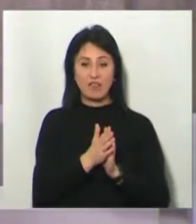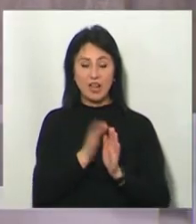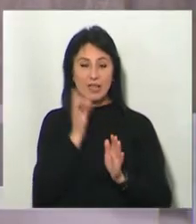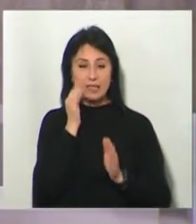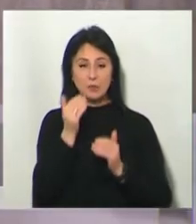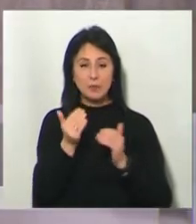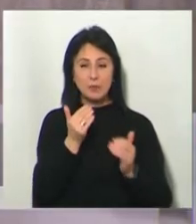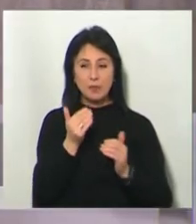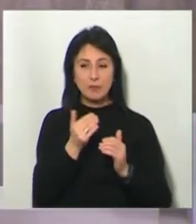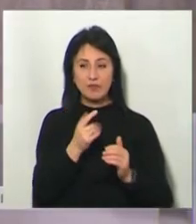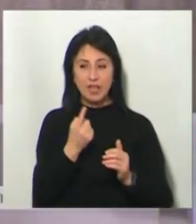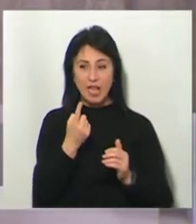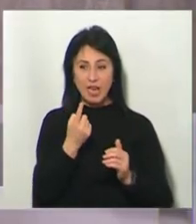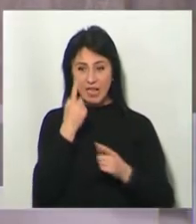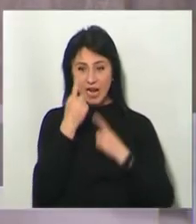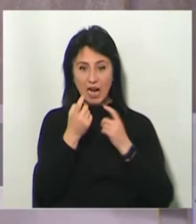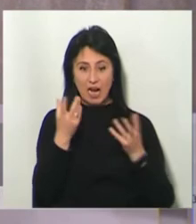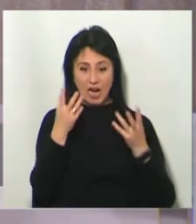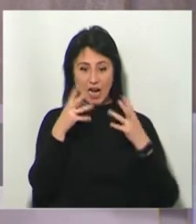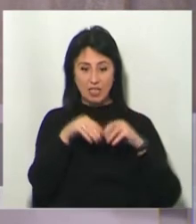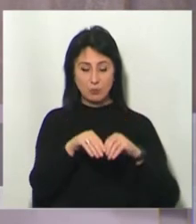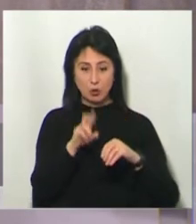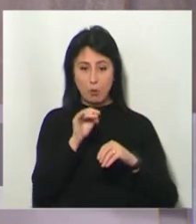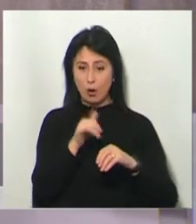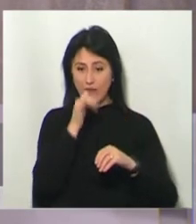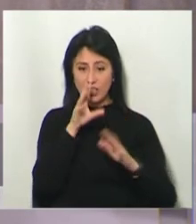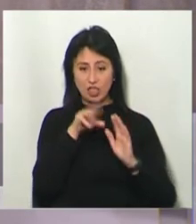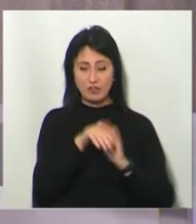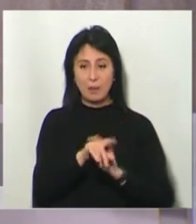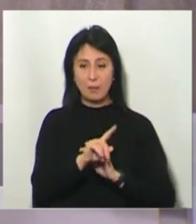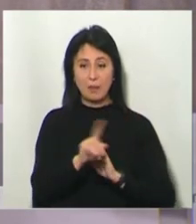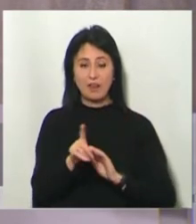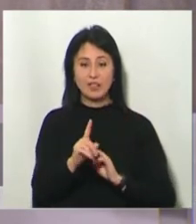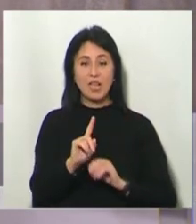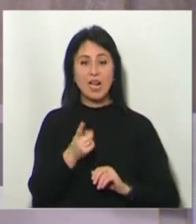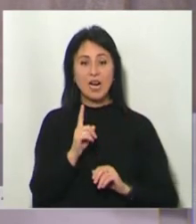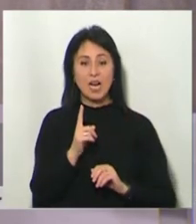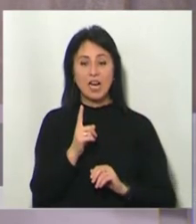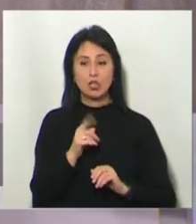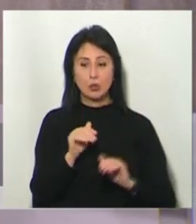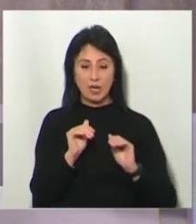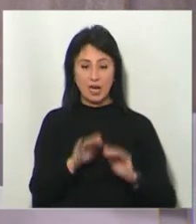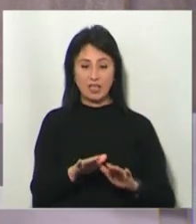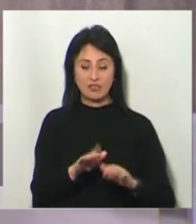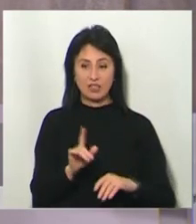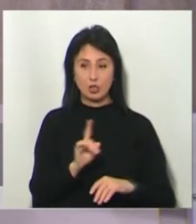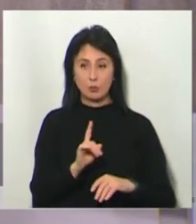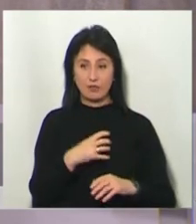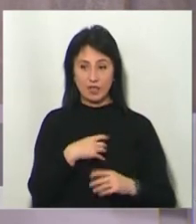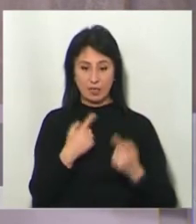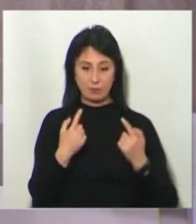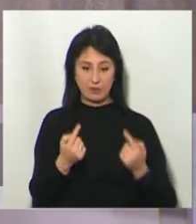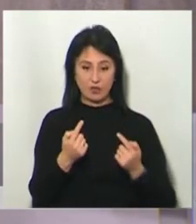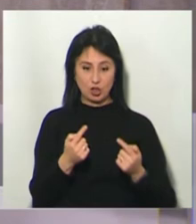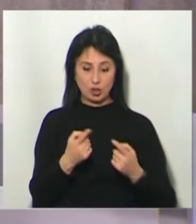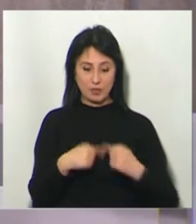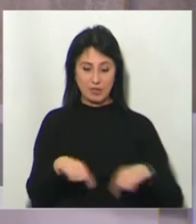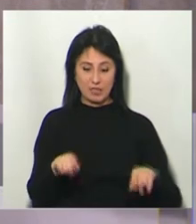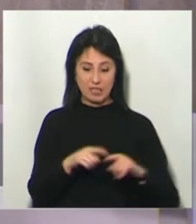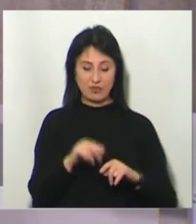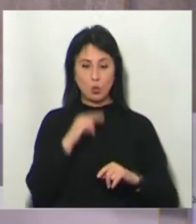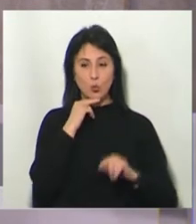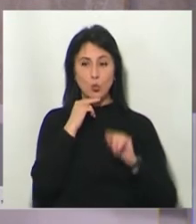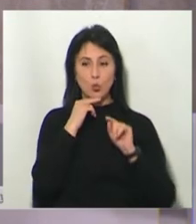tehnagi, rațagurulie, ir tkadicemași, ir blokši, scola perverčaj, te vama gram, ratom, gadavtskui tetrom, nișnolovanie,